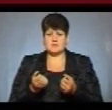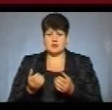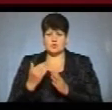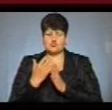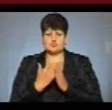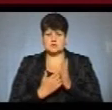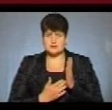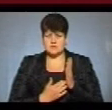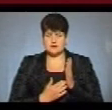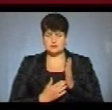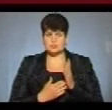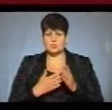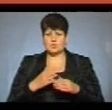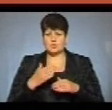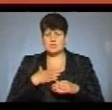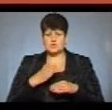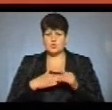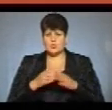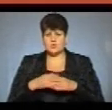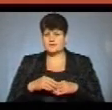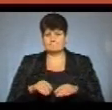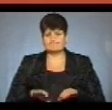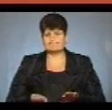ми зараз, руки в нас зв'язані.